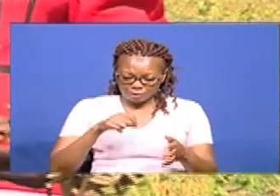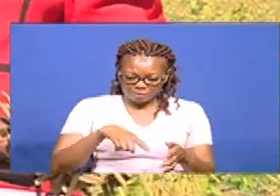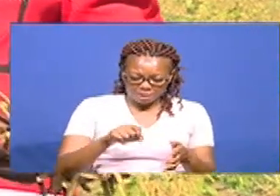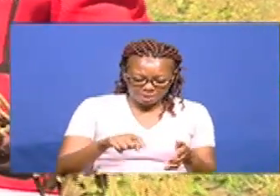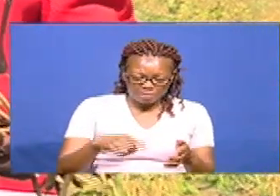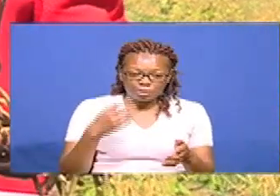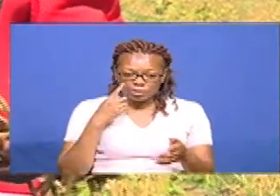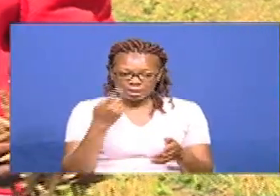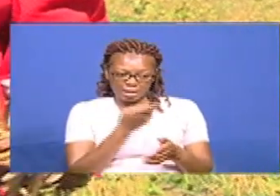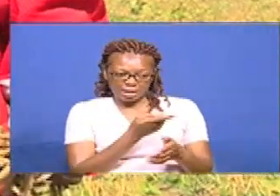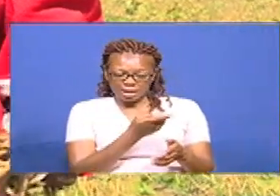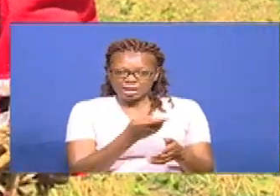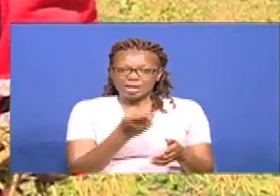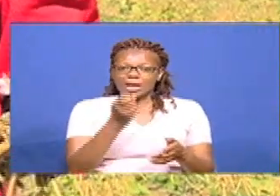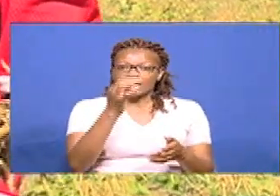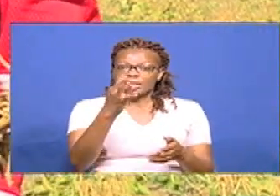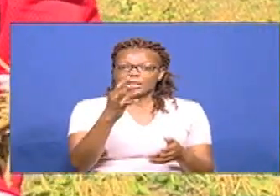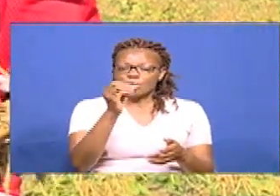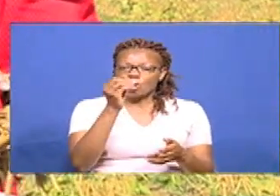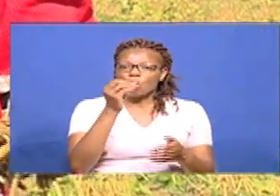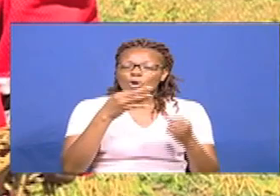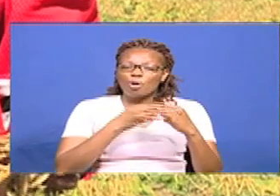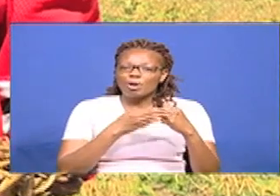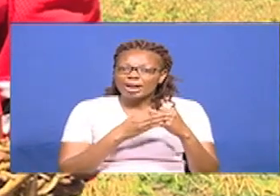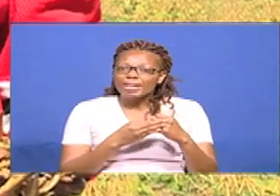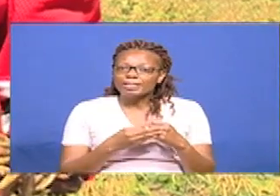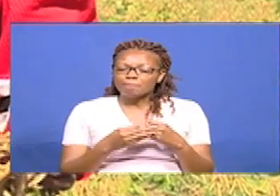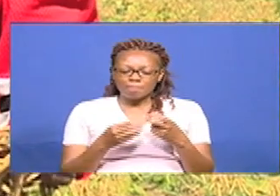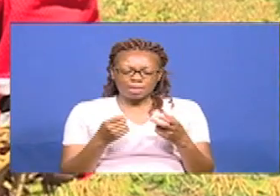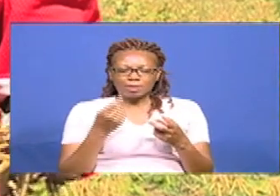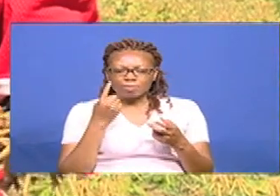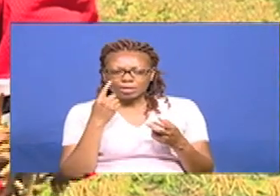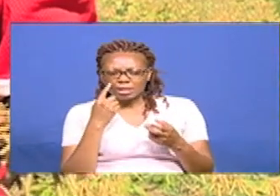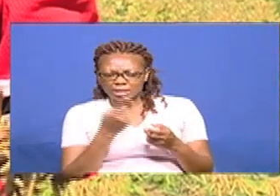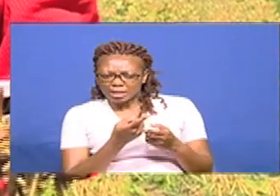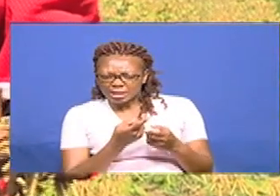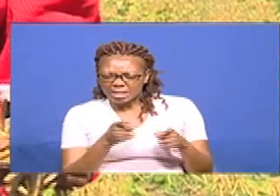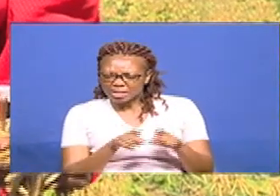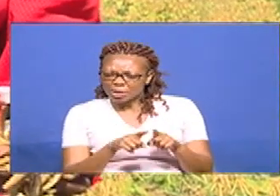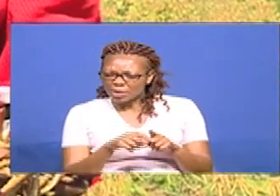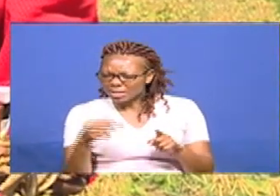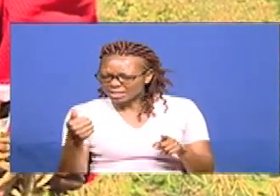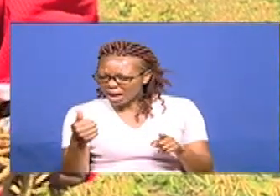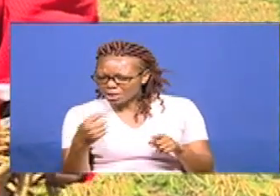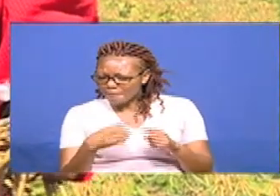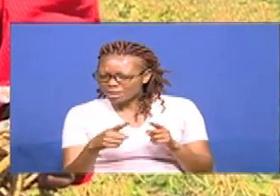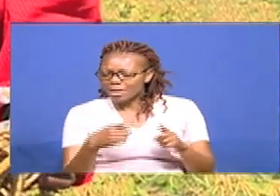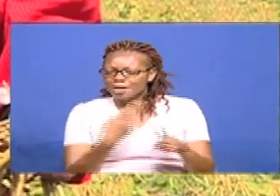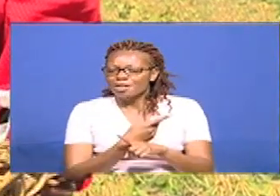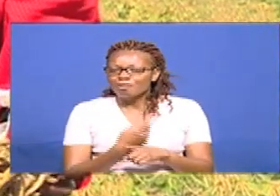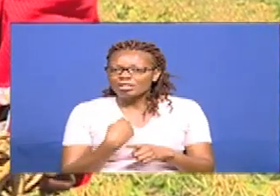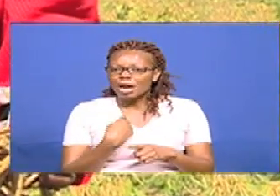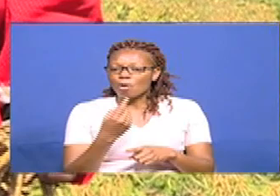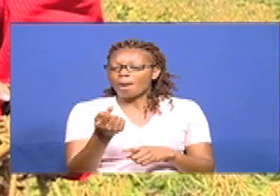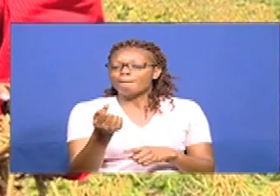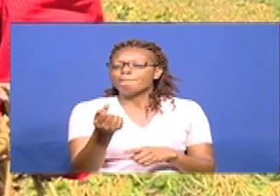Na ukiangalia vile iko inafanana na nyingine tunaita ango lakini sio ango. Tembe zake zenyewe mbegu zake ni kubwa na tena inakuwa